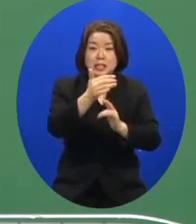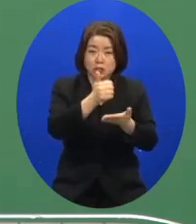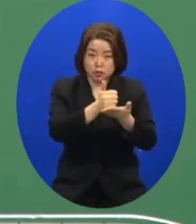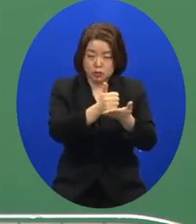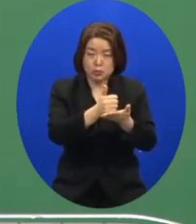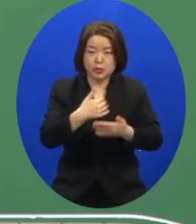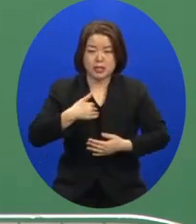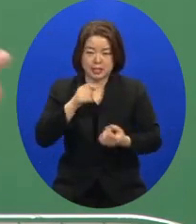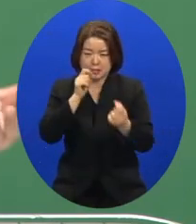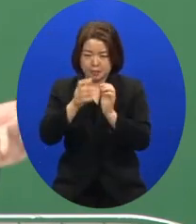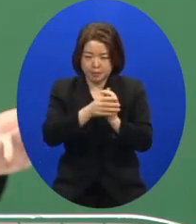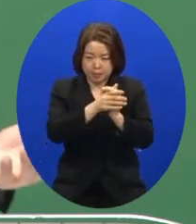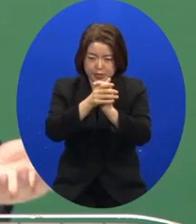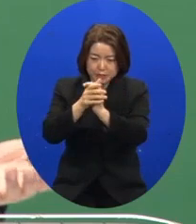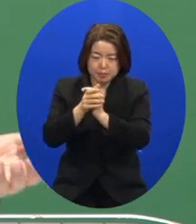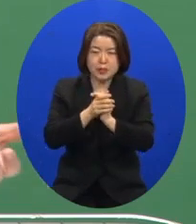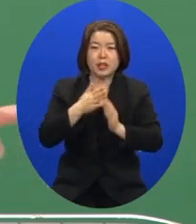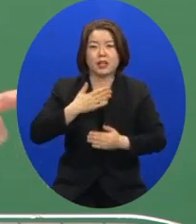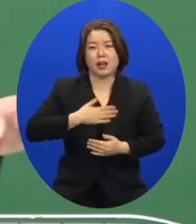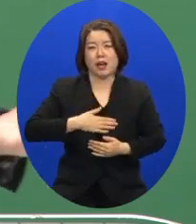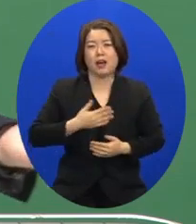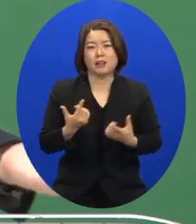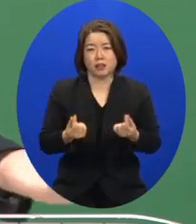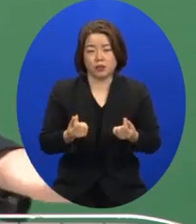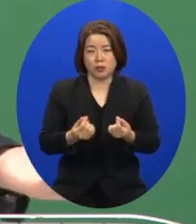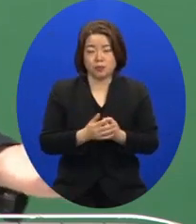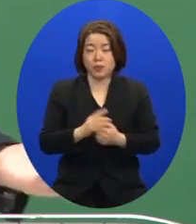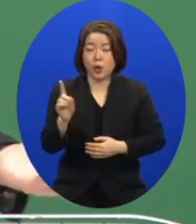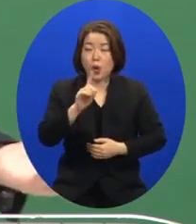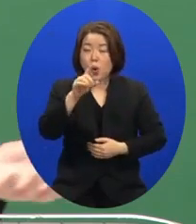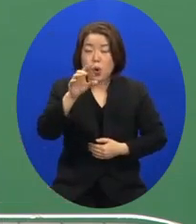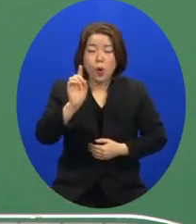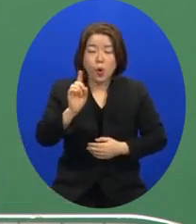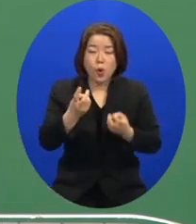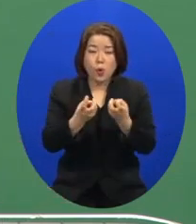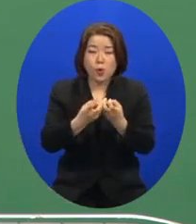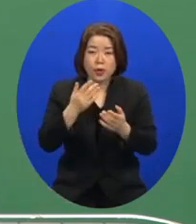것입니다. 그러면 예수님을 어디서 만납니까?